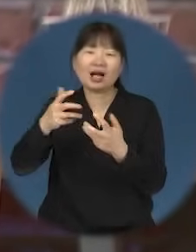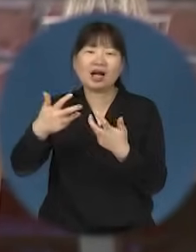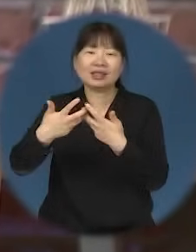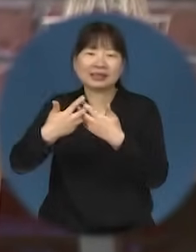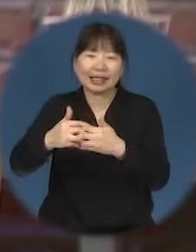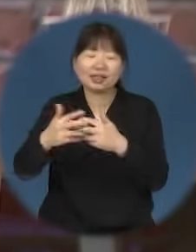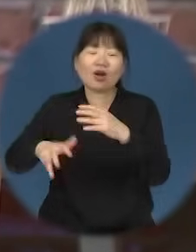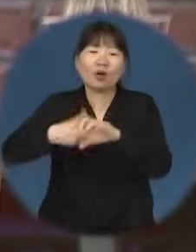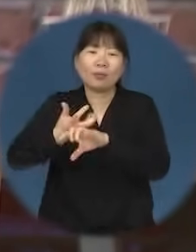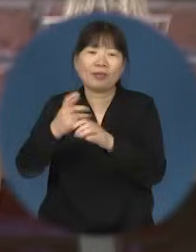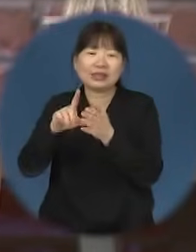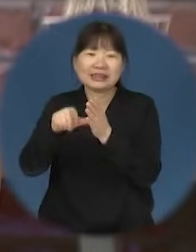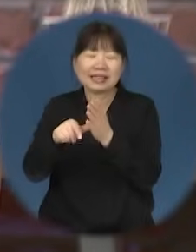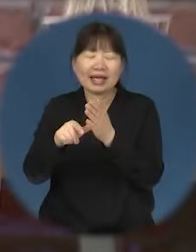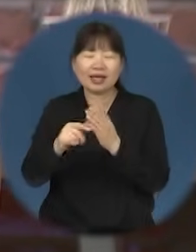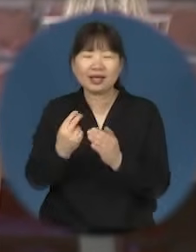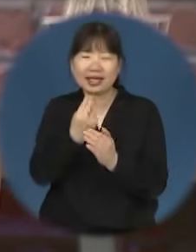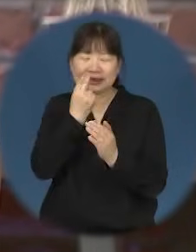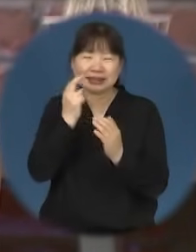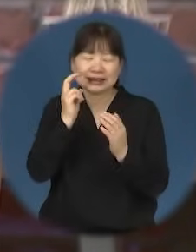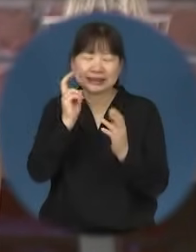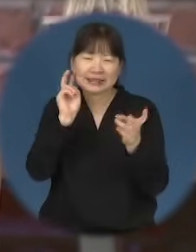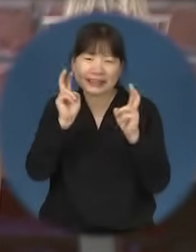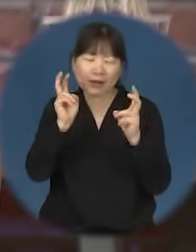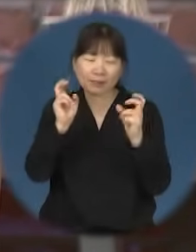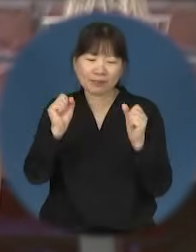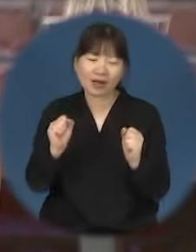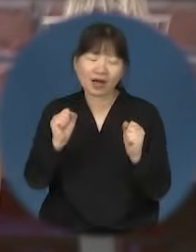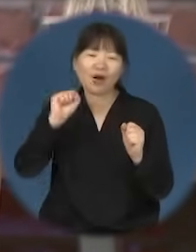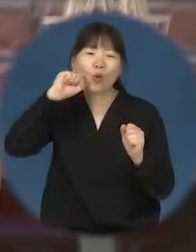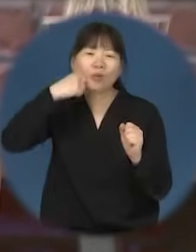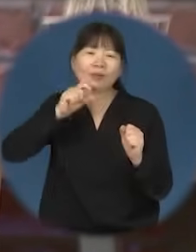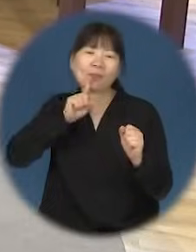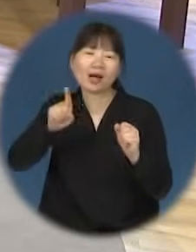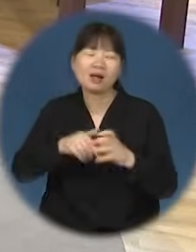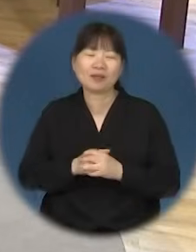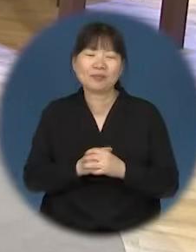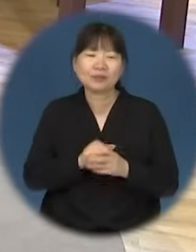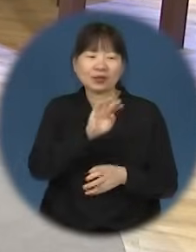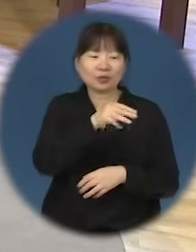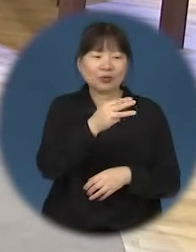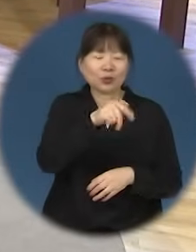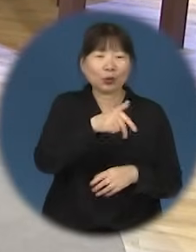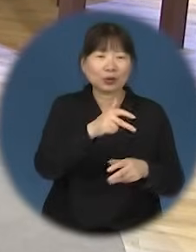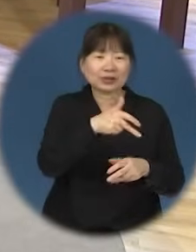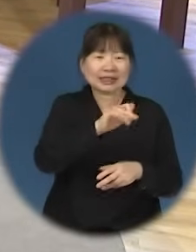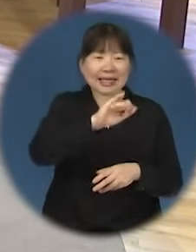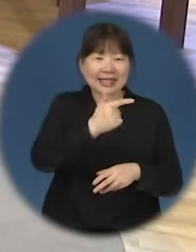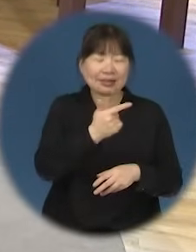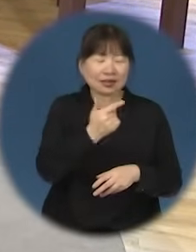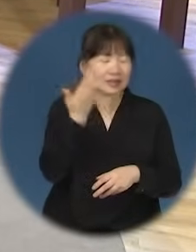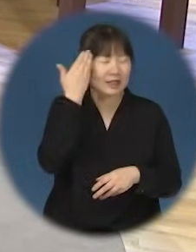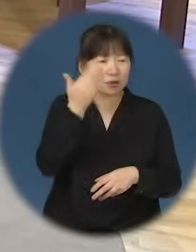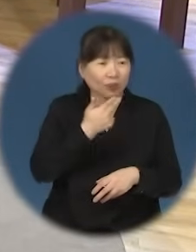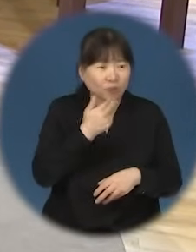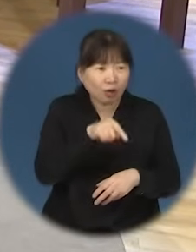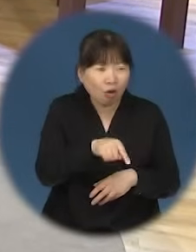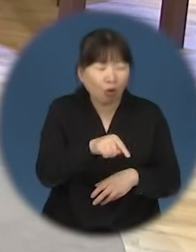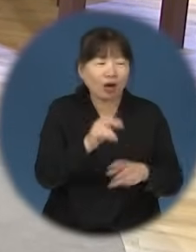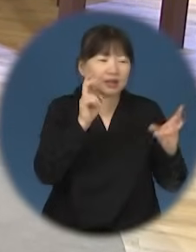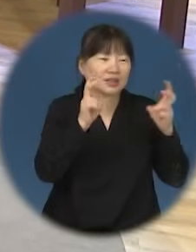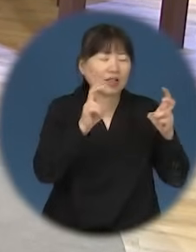기업이 생존할 수 없다. 저는 그렇게 말씀드리고 그래요. 싶어요. 예. 이 블록체인 모르면 기업이 살아남지 못한다? 못하죠.